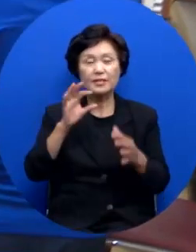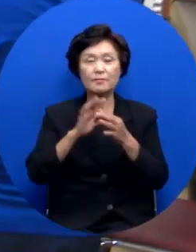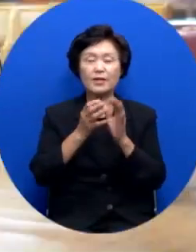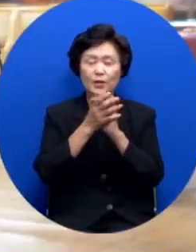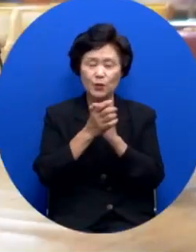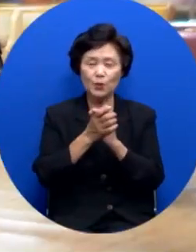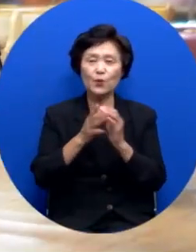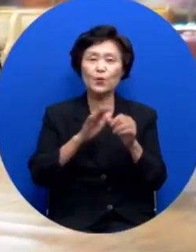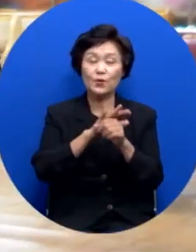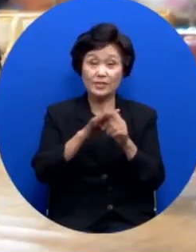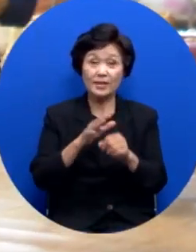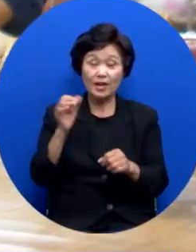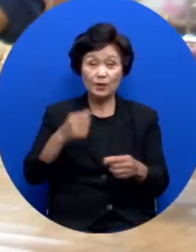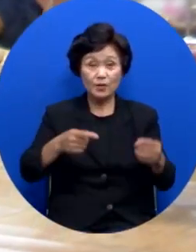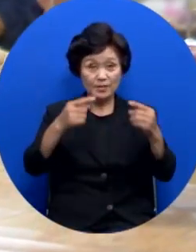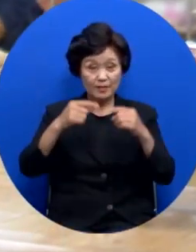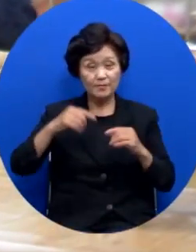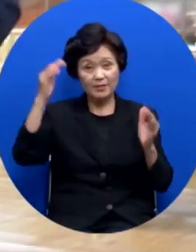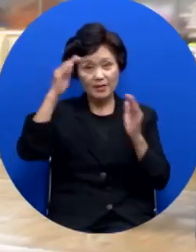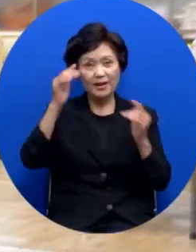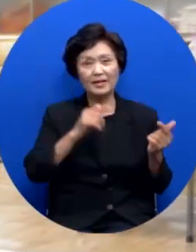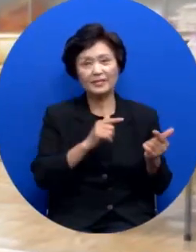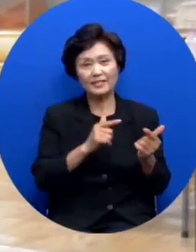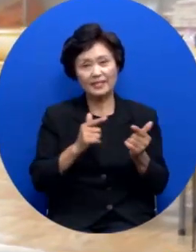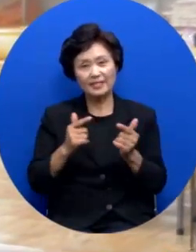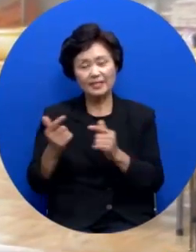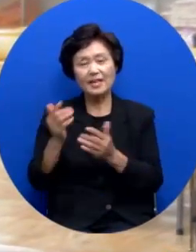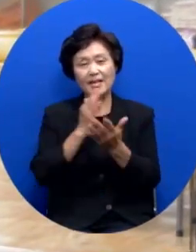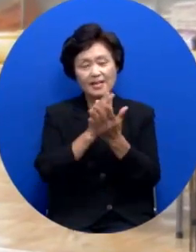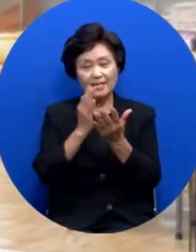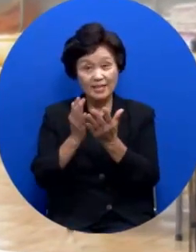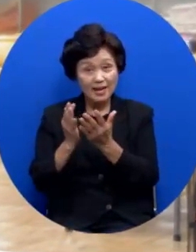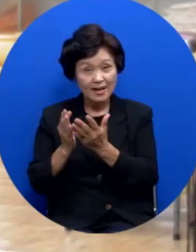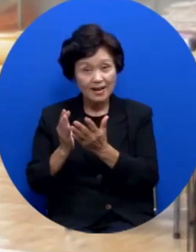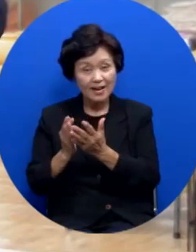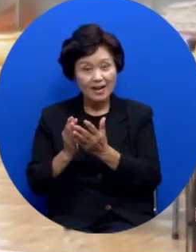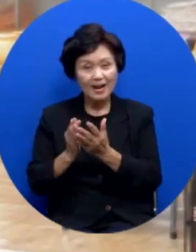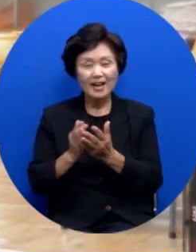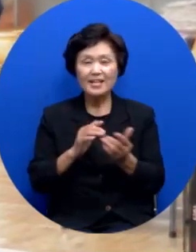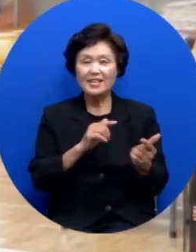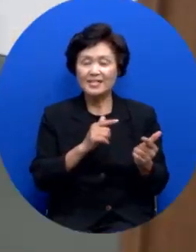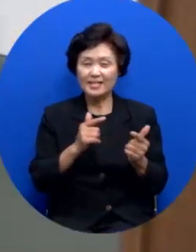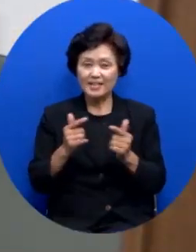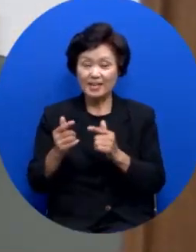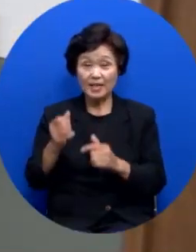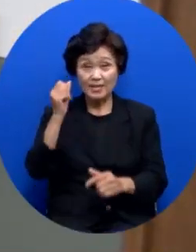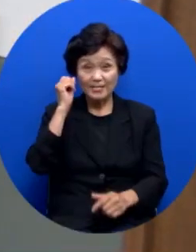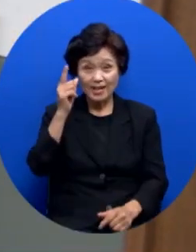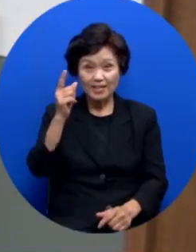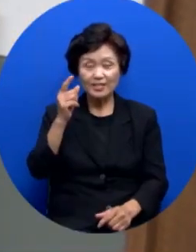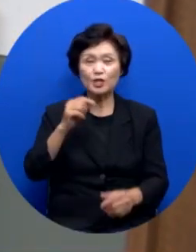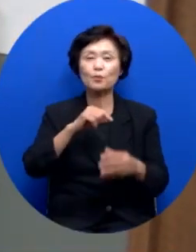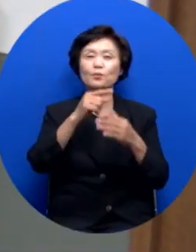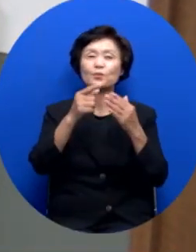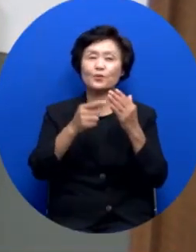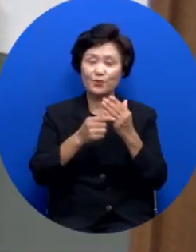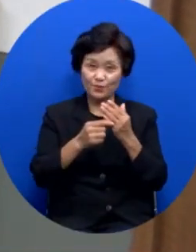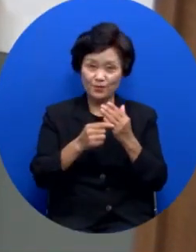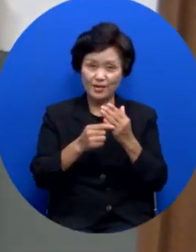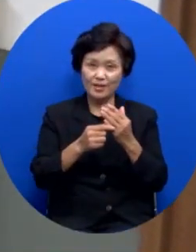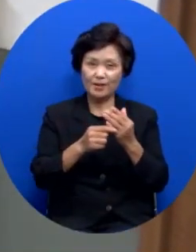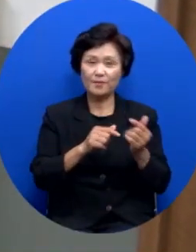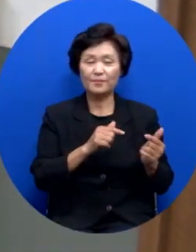사랑으로 참여 학생들이 굉장히 다양한 그 학교에서 할 수 없는 창의적이고 자기주도적인 프로그램을 은혜